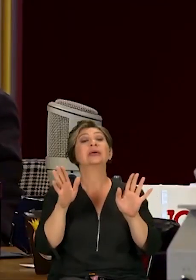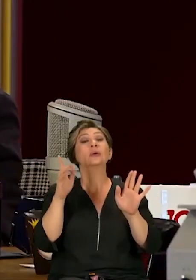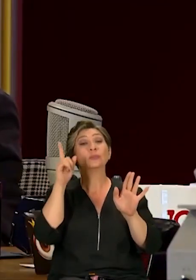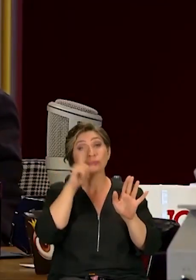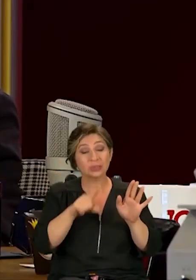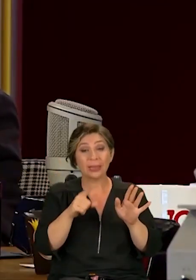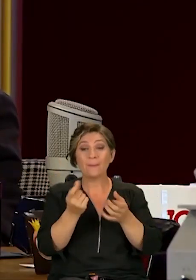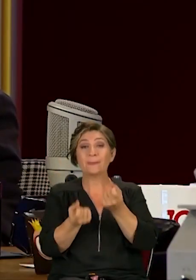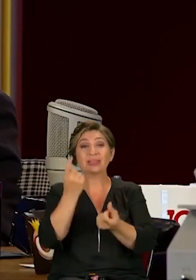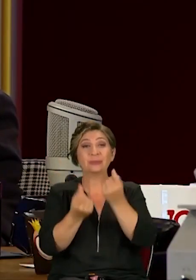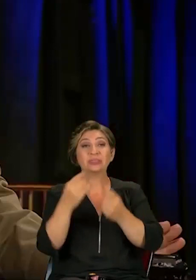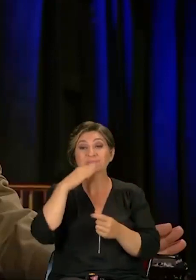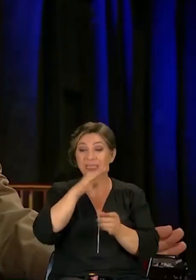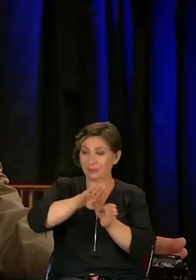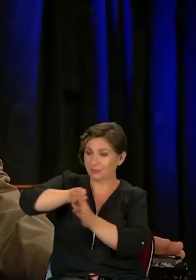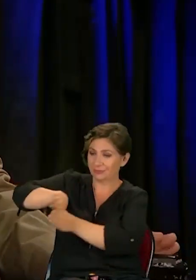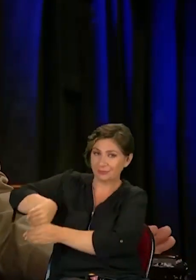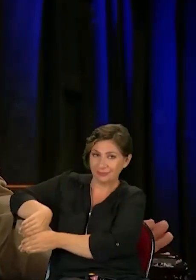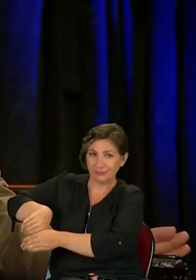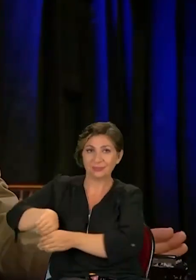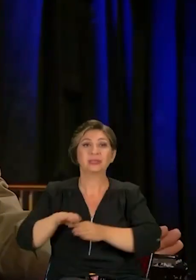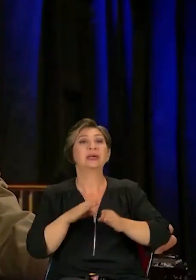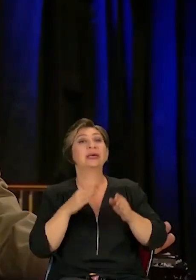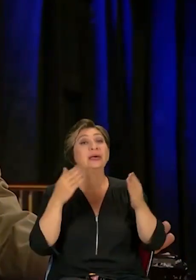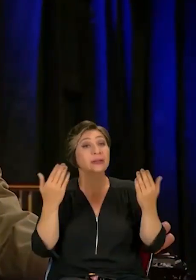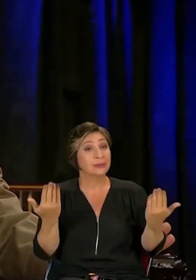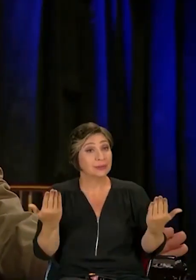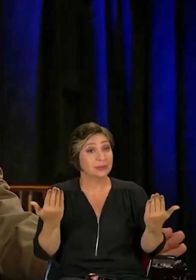Dolayısıyla Patlamış Mısır'ı bir kenara bırakalım ve